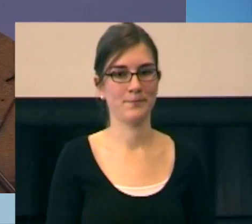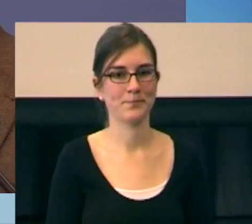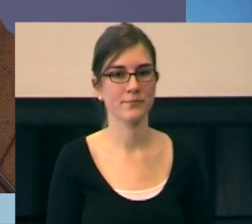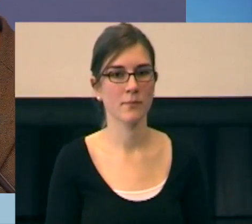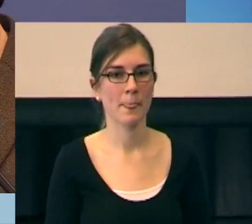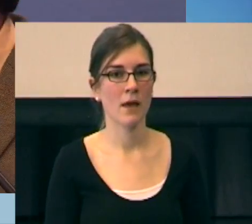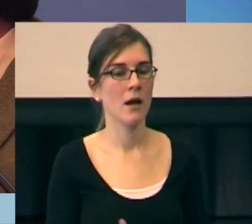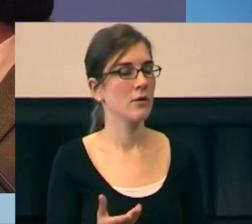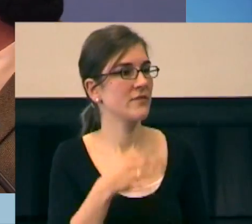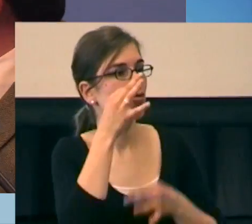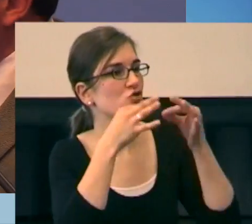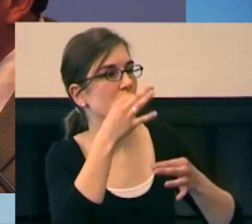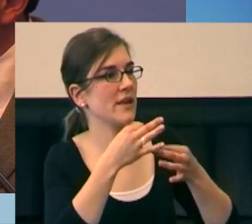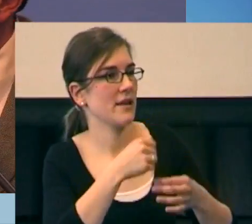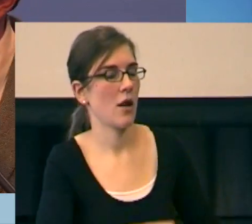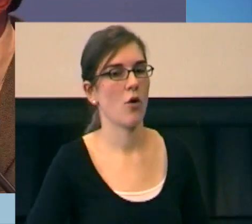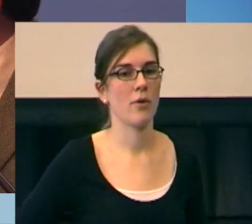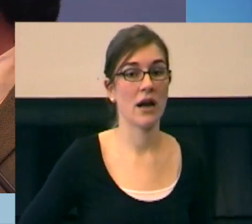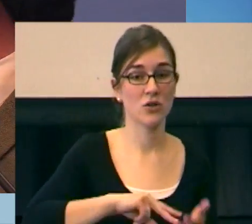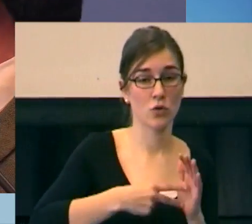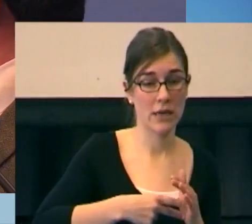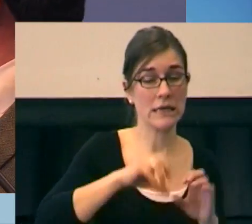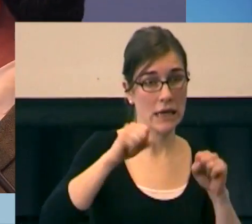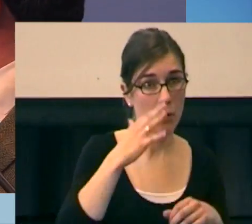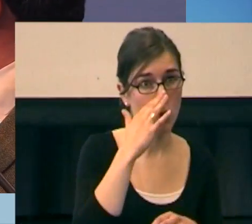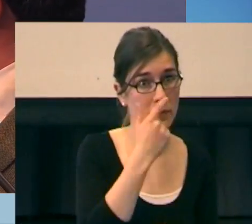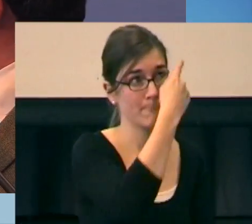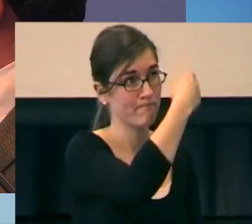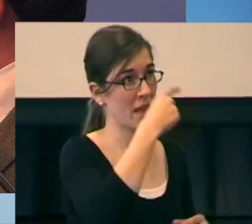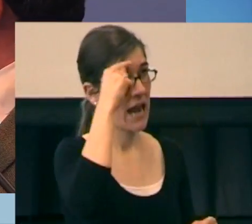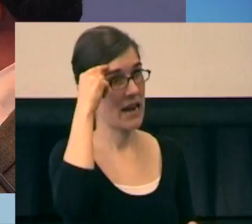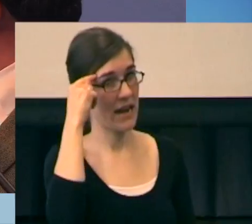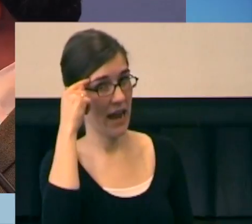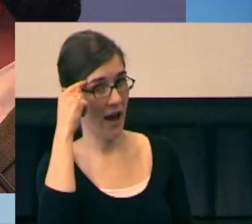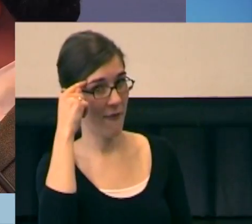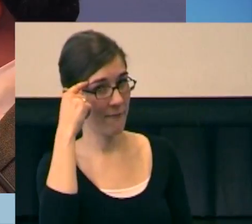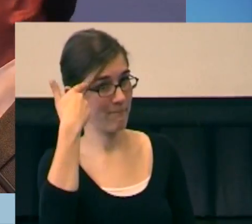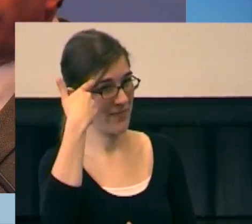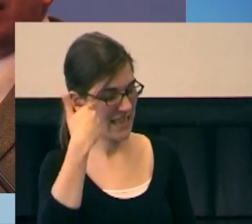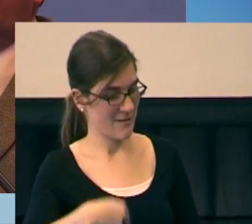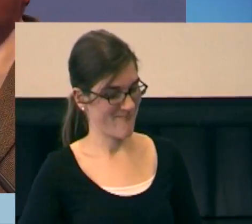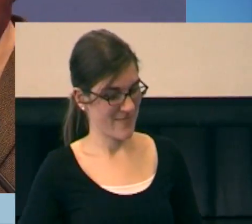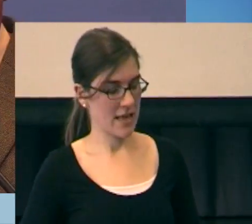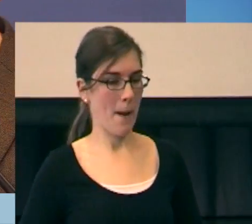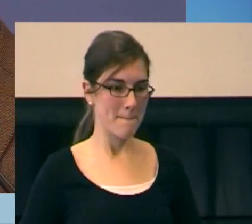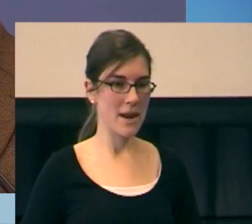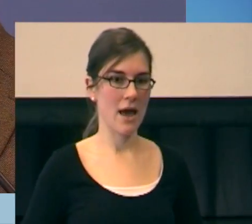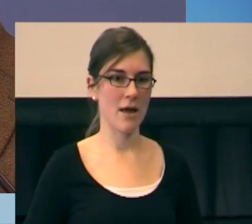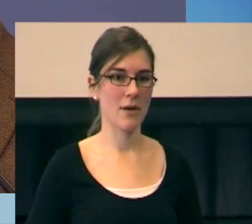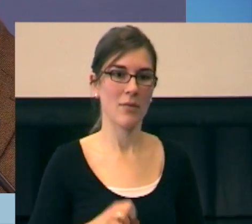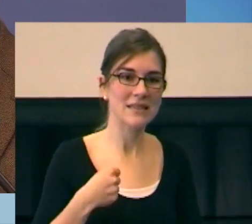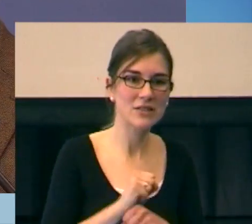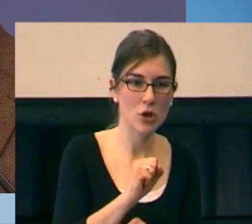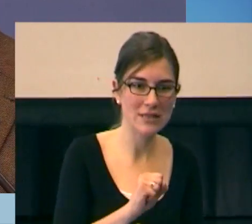können mit speziellen OP-Techniken versuchen, diese Nerven praktisch drin zu lassen, aber die Prostata trotzdem rauszunehmen.